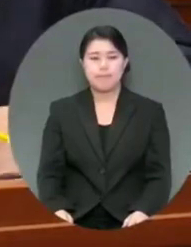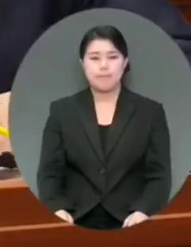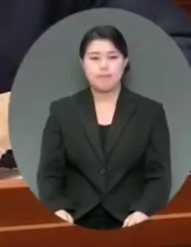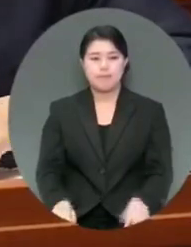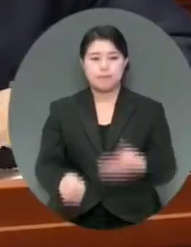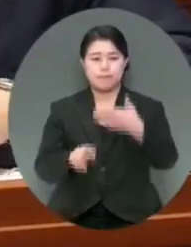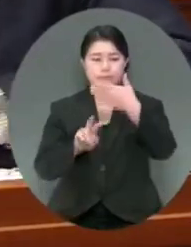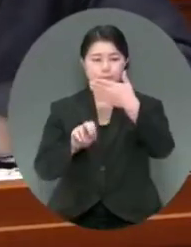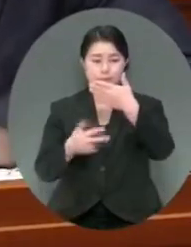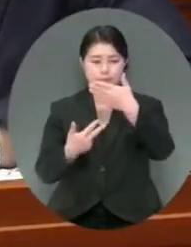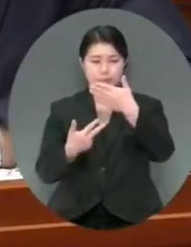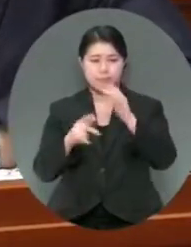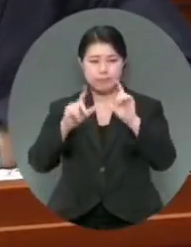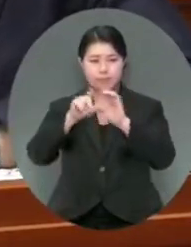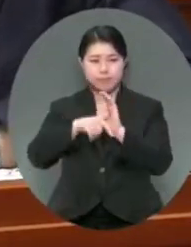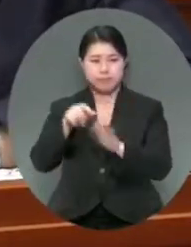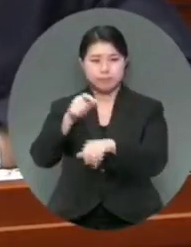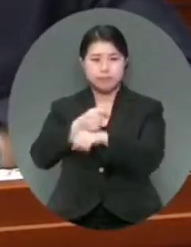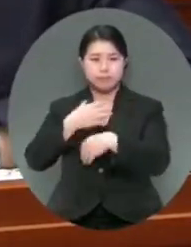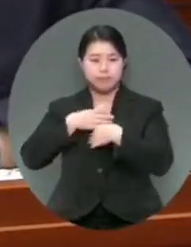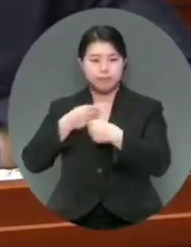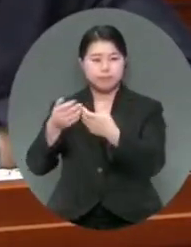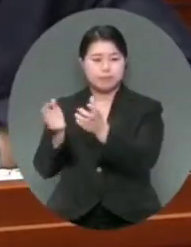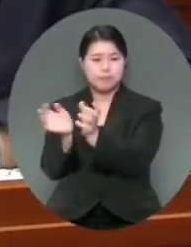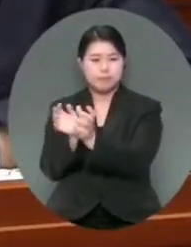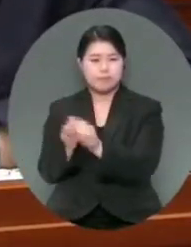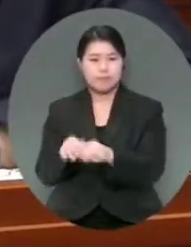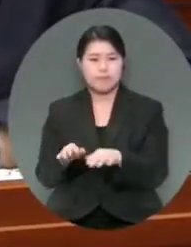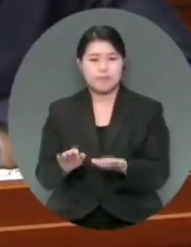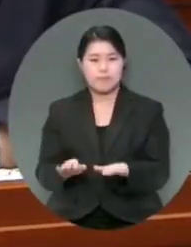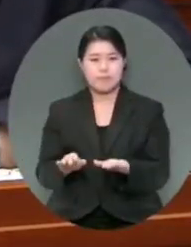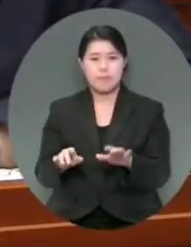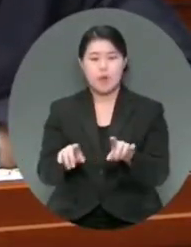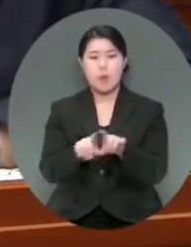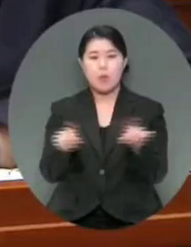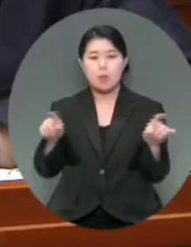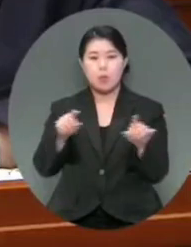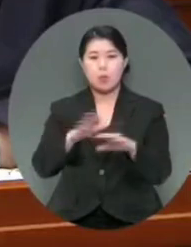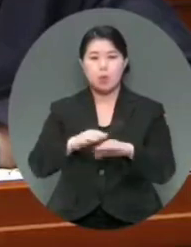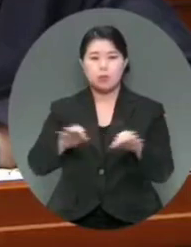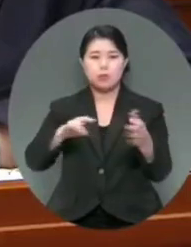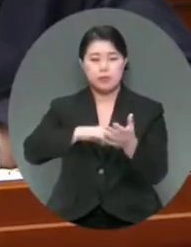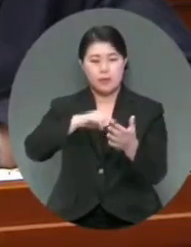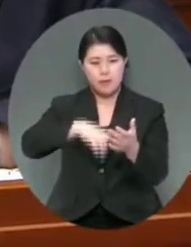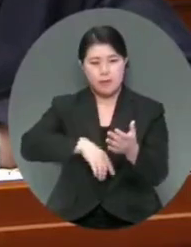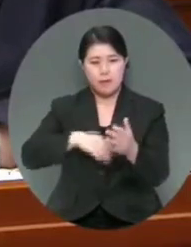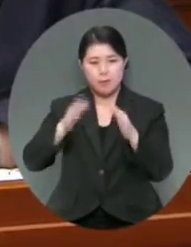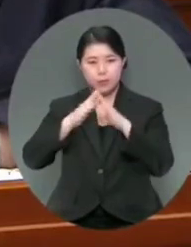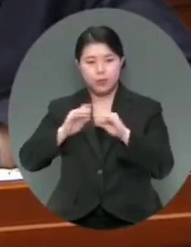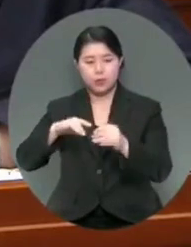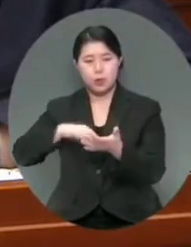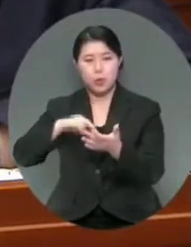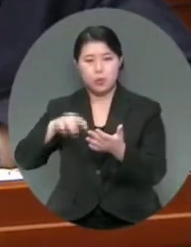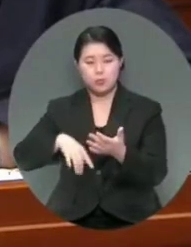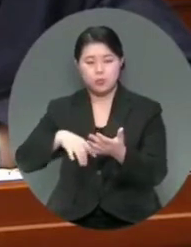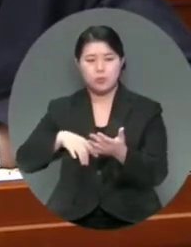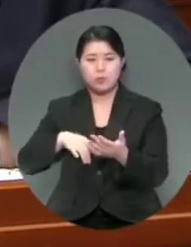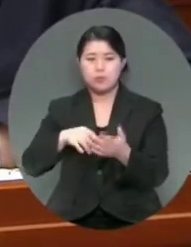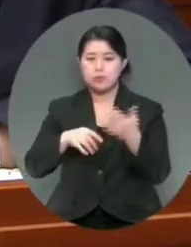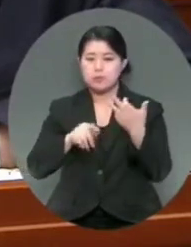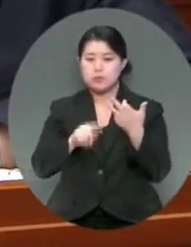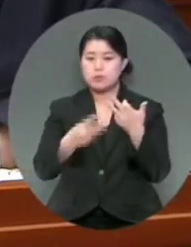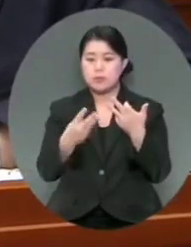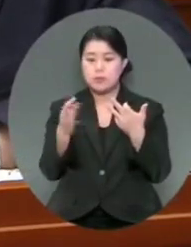장관이 9월 27일에 행안부가 이 보통 교부세 16%, 부동산 교부세